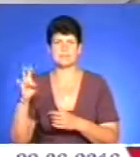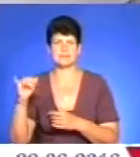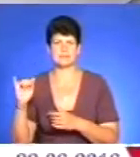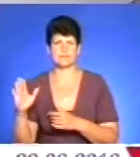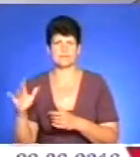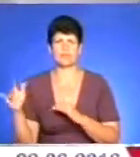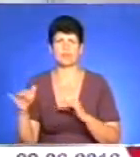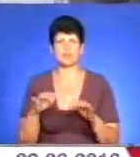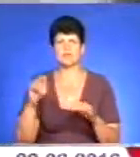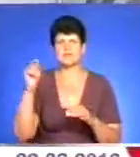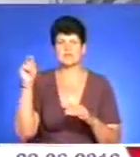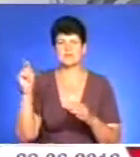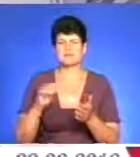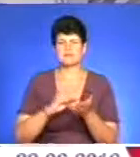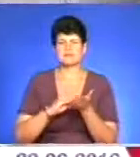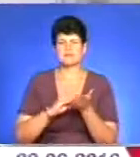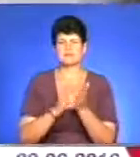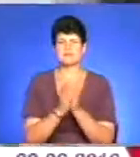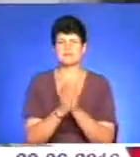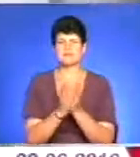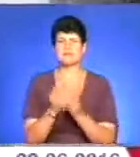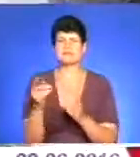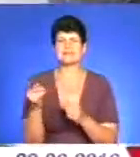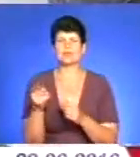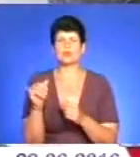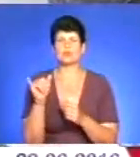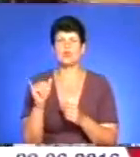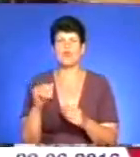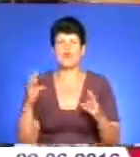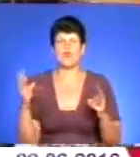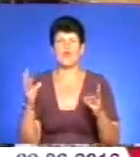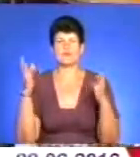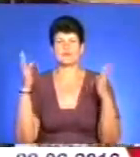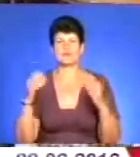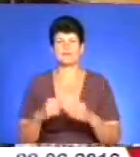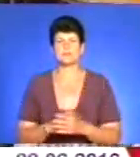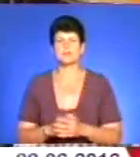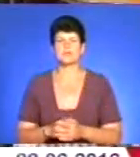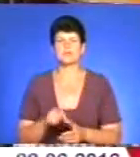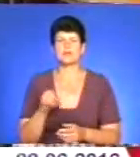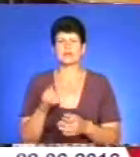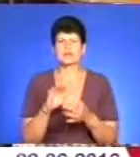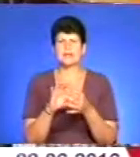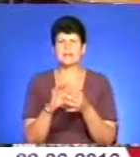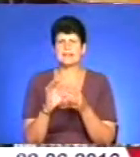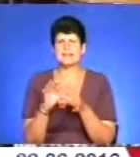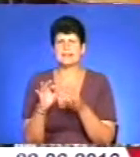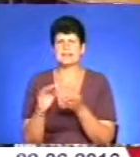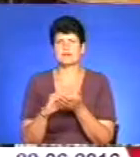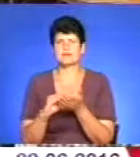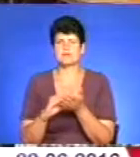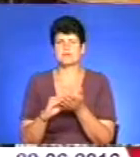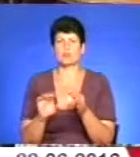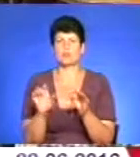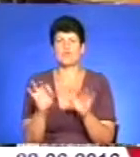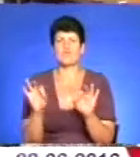війни він описував у книзі «Тернопіль у вогні». Тут дається досить детальна хроніка подій визволення